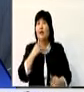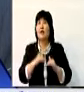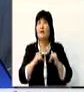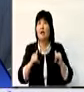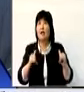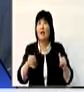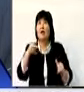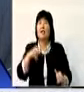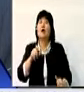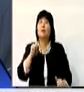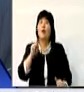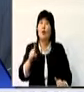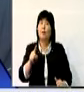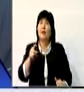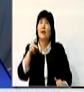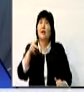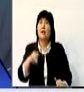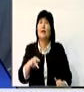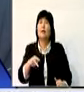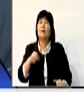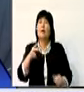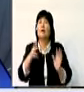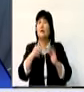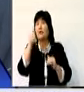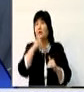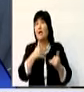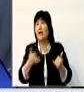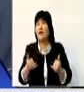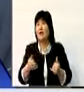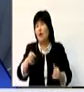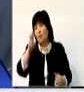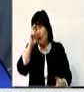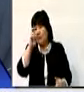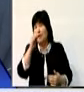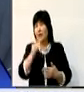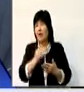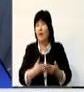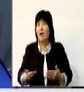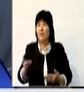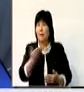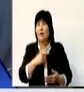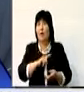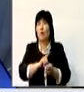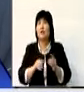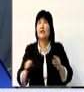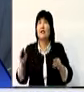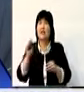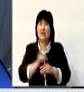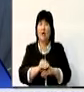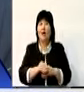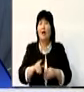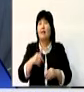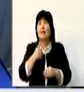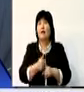қолданудың 2011-2020 жылдарға арналған мемлекеттік бағдарламасына біздер өзгеріс енгіздік.